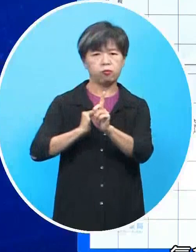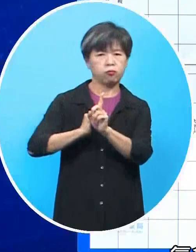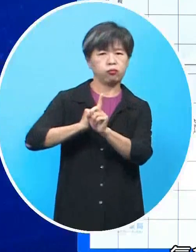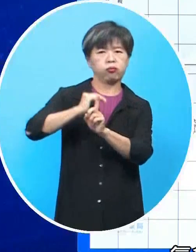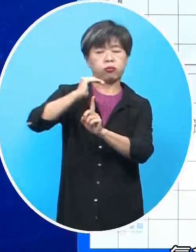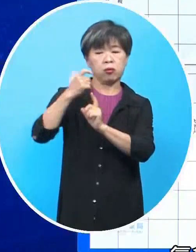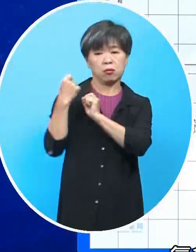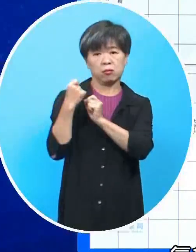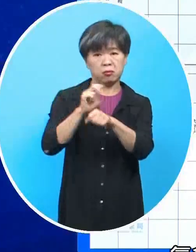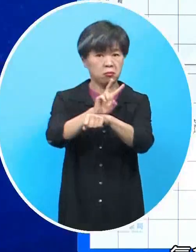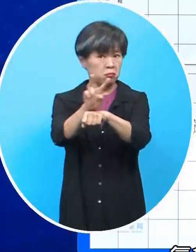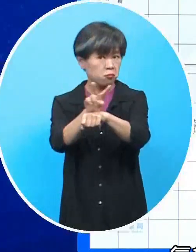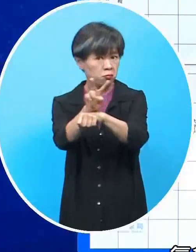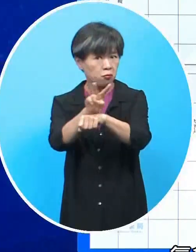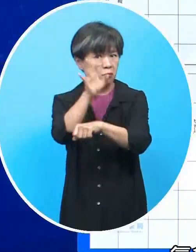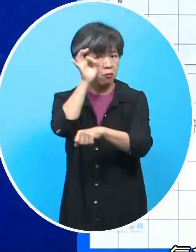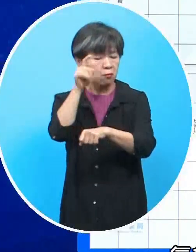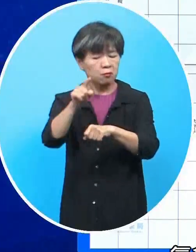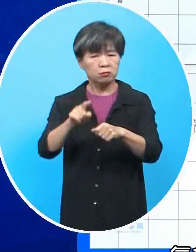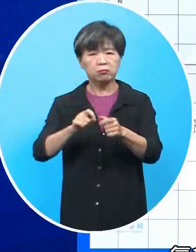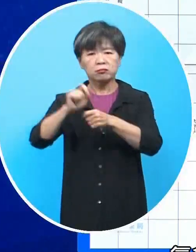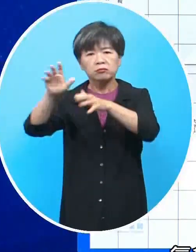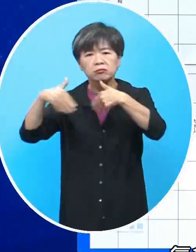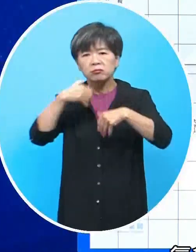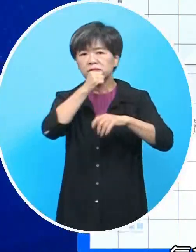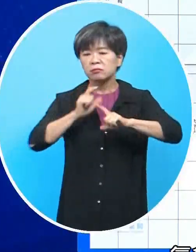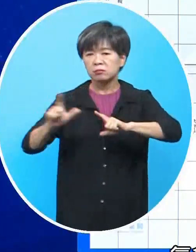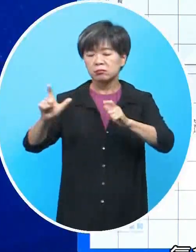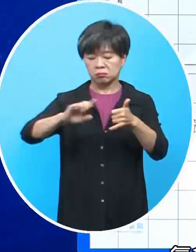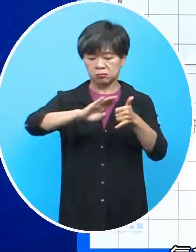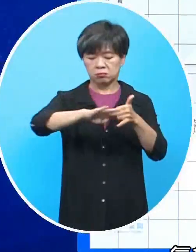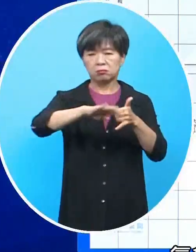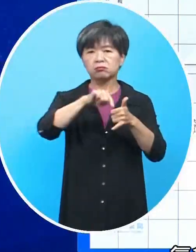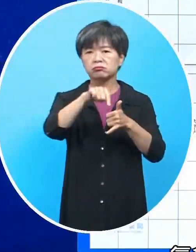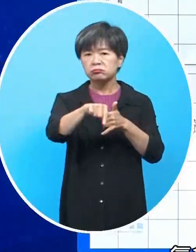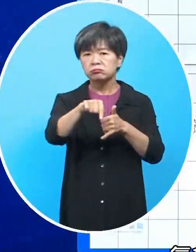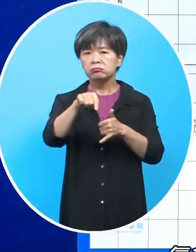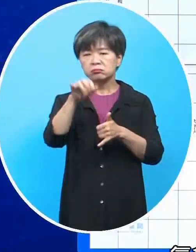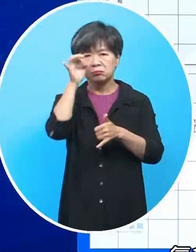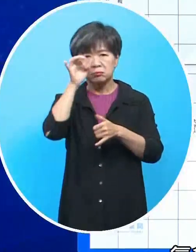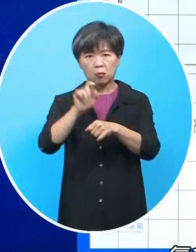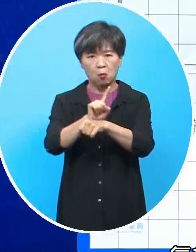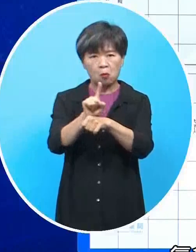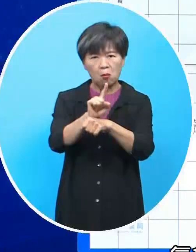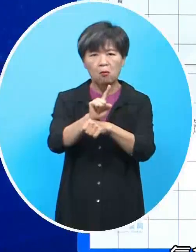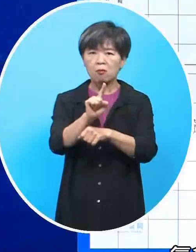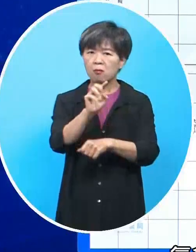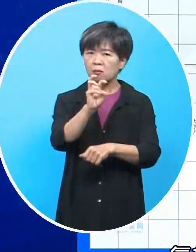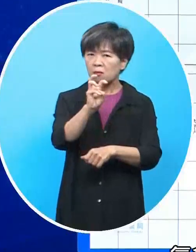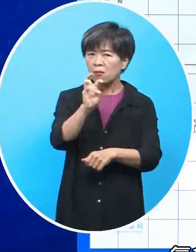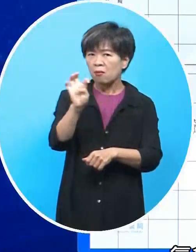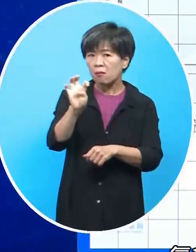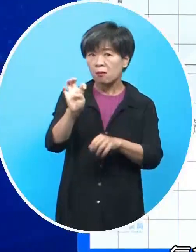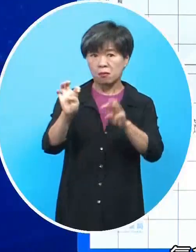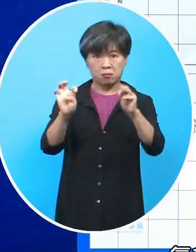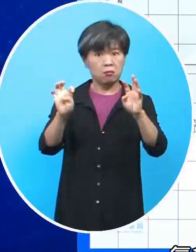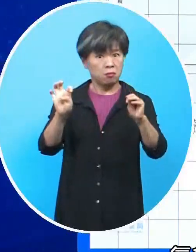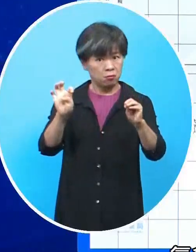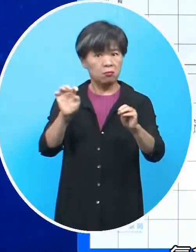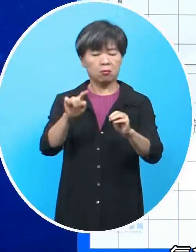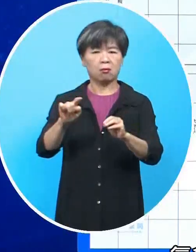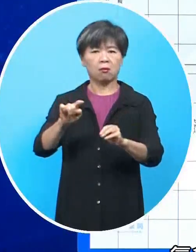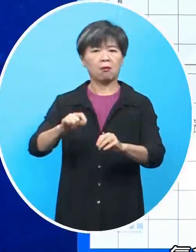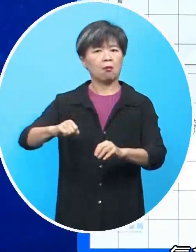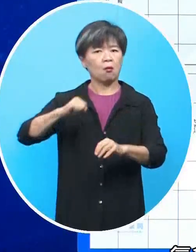小时也都有观测到，在恒春半岛台东的南部这边有观测到时雨量30到40毫米这样的短延时强降